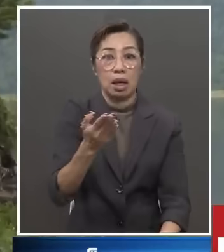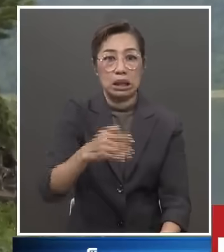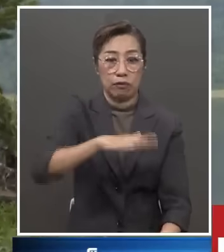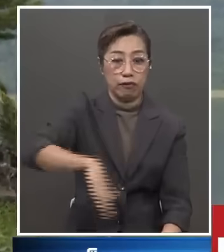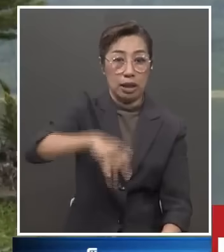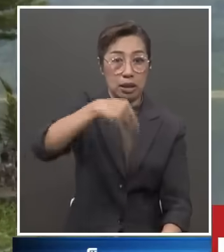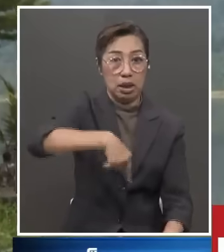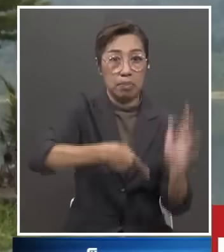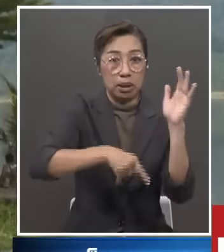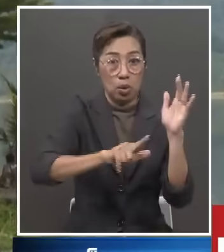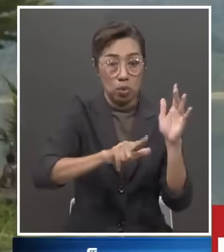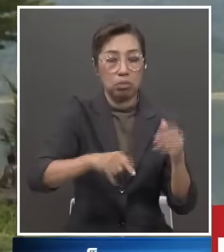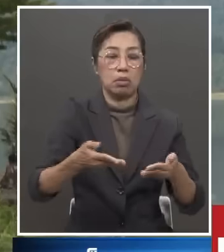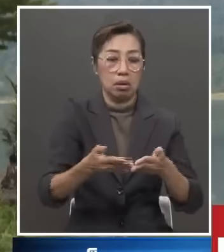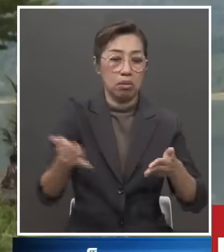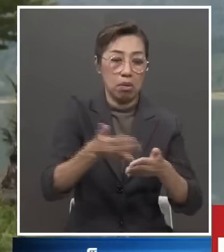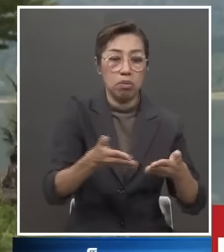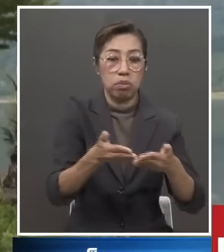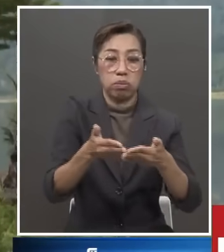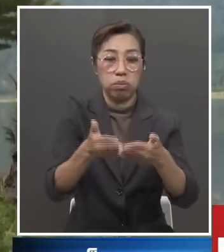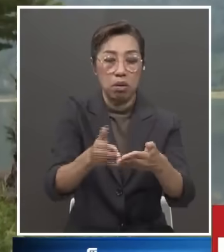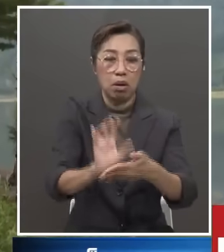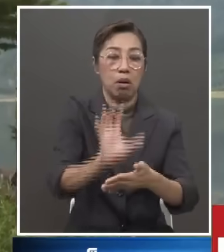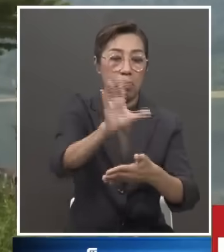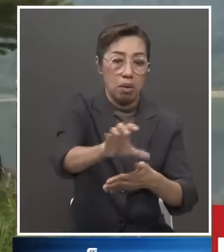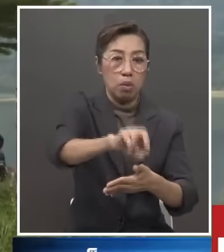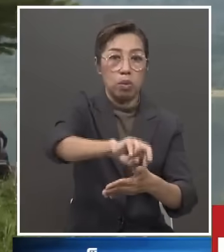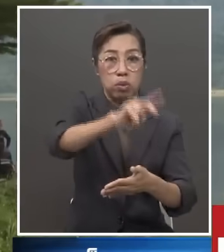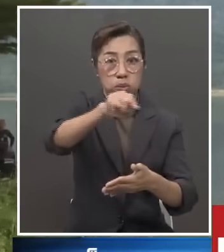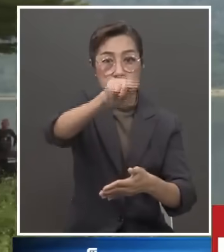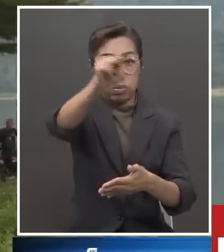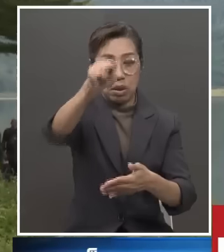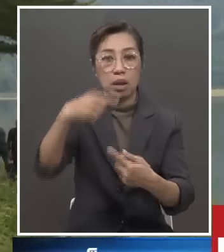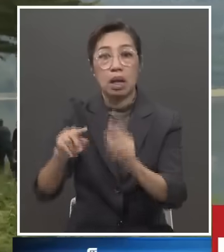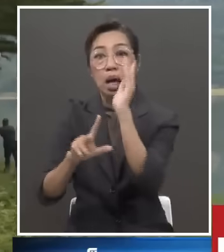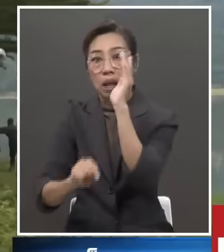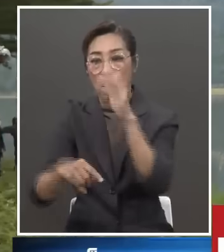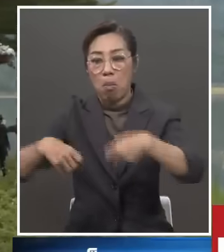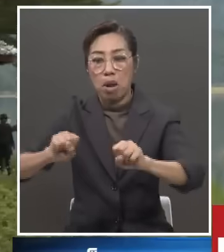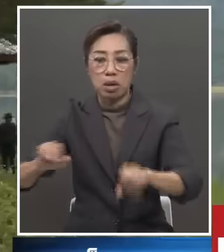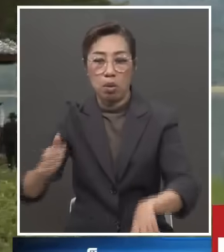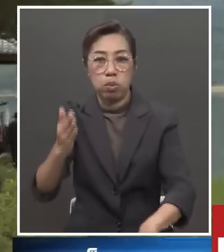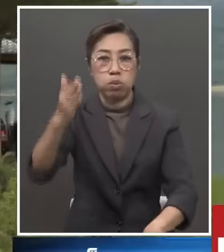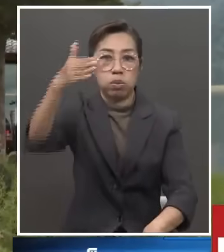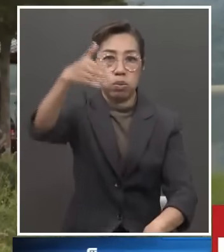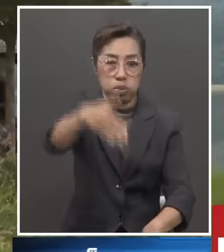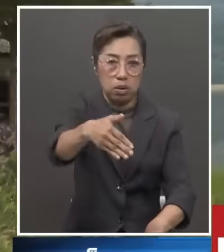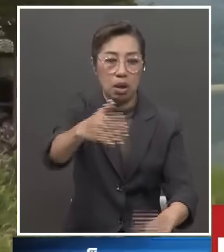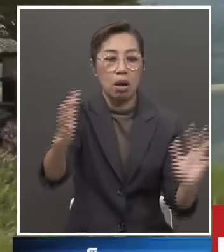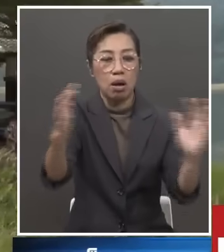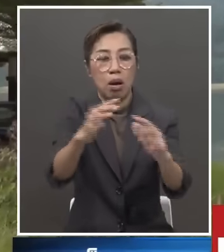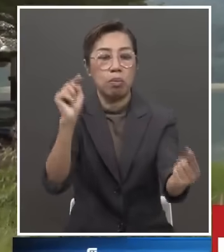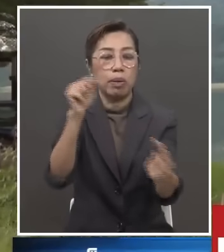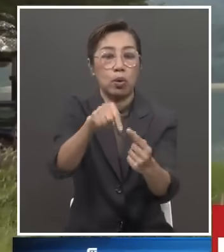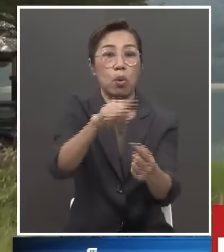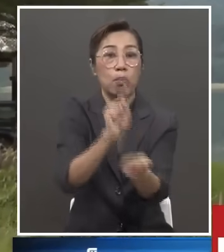ลงเรือขึ้นเขาฝั่งจังหวัดตรังต้องขึ้นรถจักรยานยนต์ขึ้นเขาเพื่อไปยังจุดเชื่อมจุดเดียวกันเป้าหมายใน